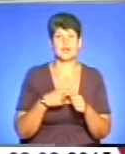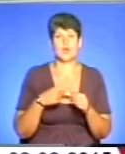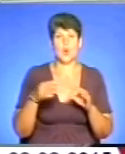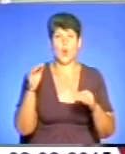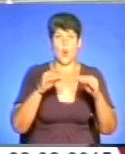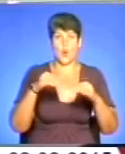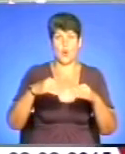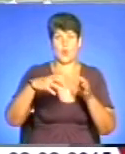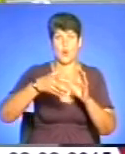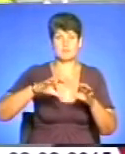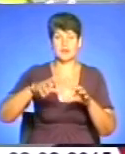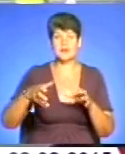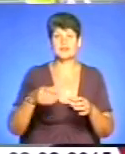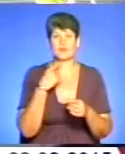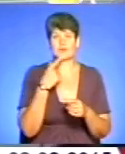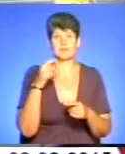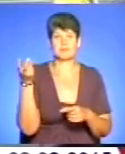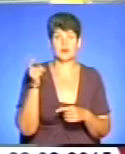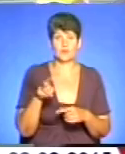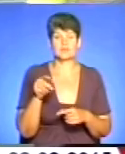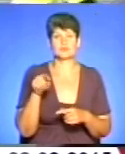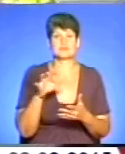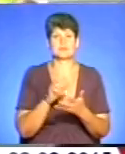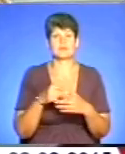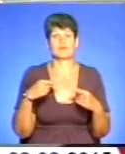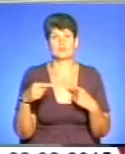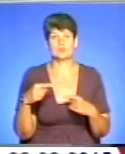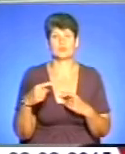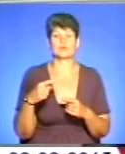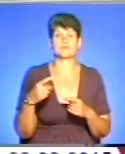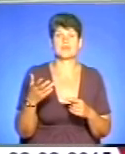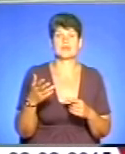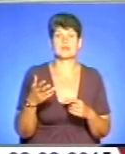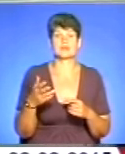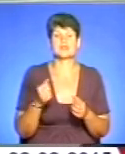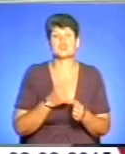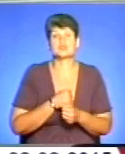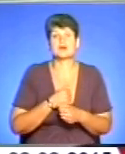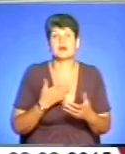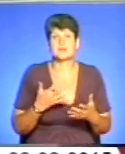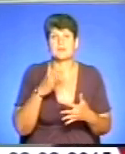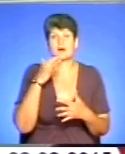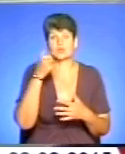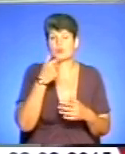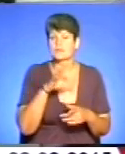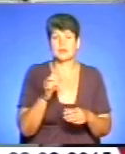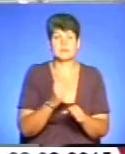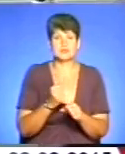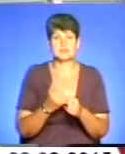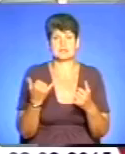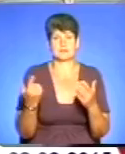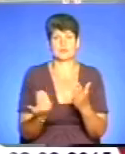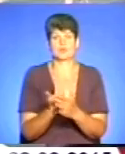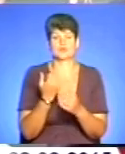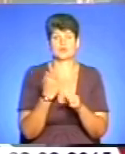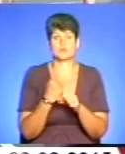Коли ми були дітьми, ось та приходили зимою грати в хокей, літком займалися футболом чи іншими видами спорту. На жаль, багато років він не функціонував, зараз він відновлений,